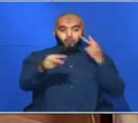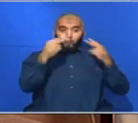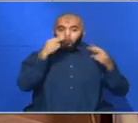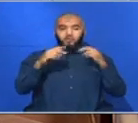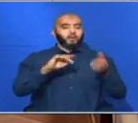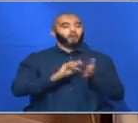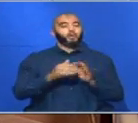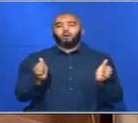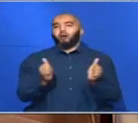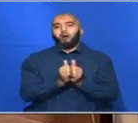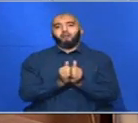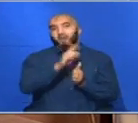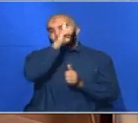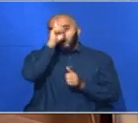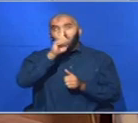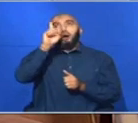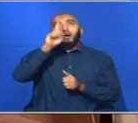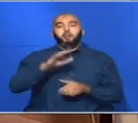على ما يشاء قدير